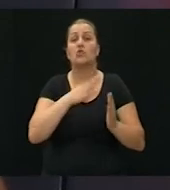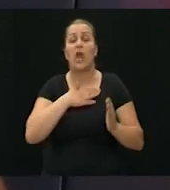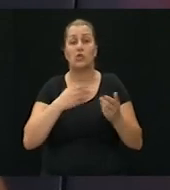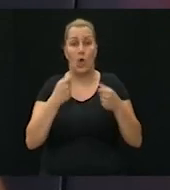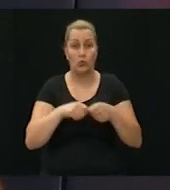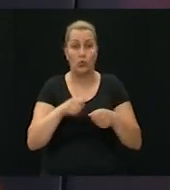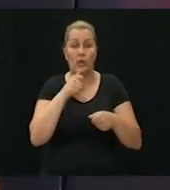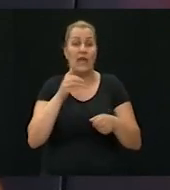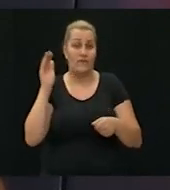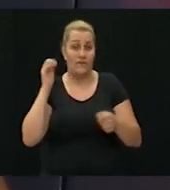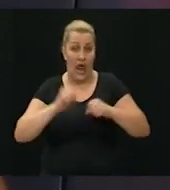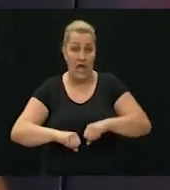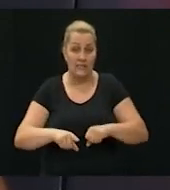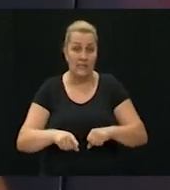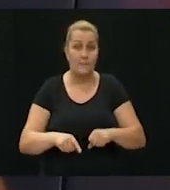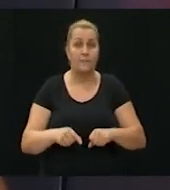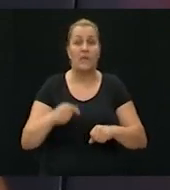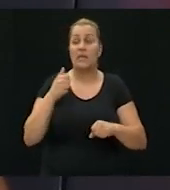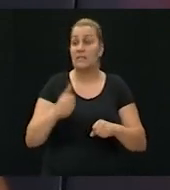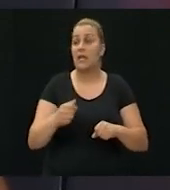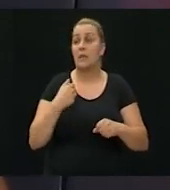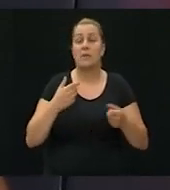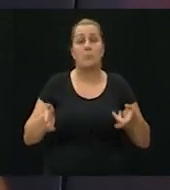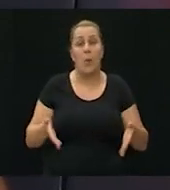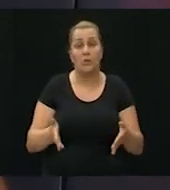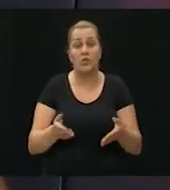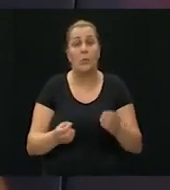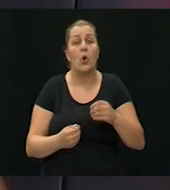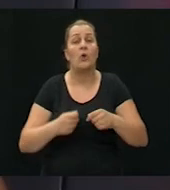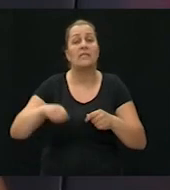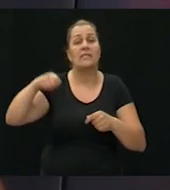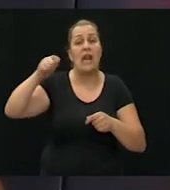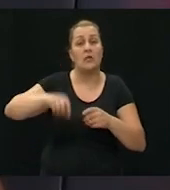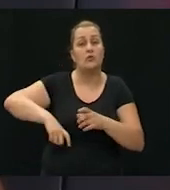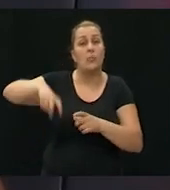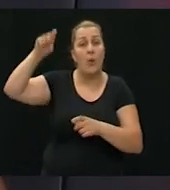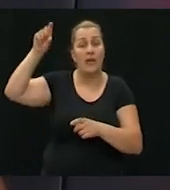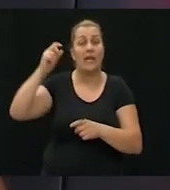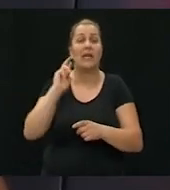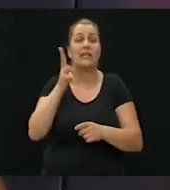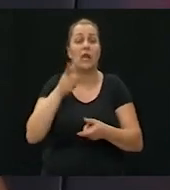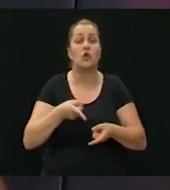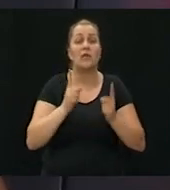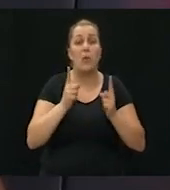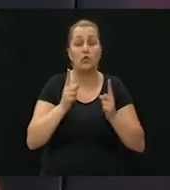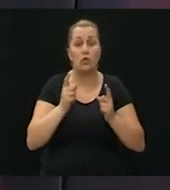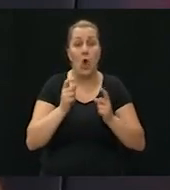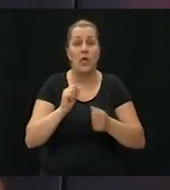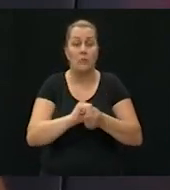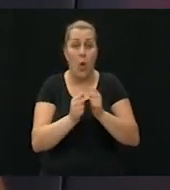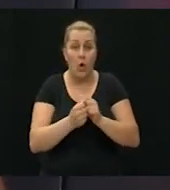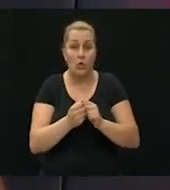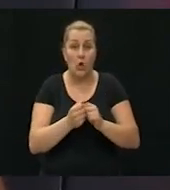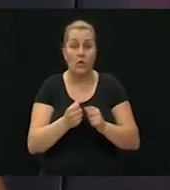lokalne vlasti. Sad potenciramo izgradnju spomenika Trećoj Imotskoj bojnoj u Dubrovniku, gdje smo našli